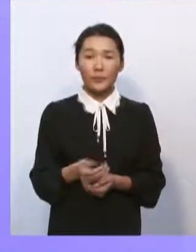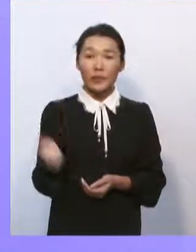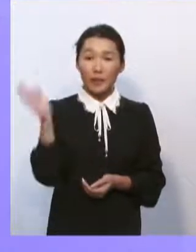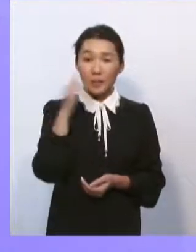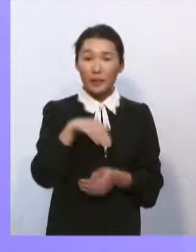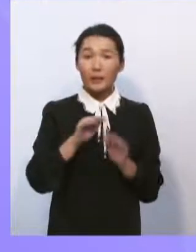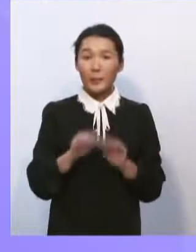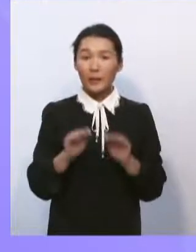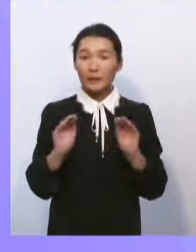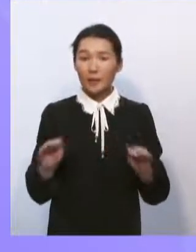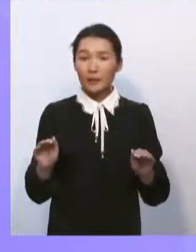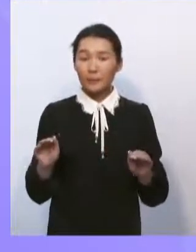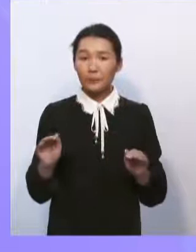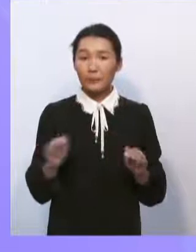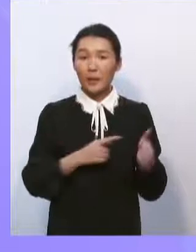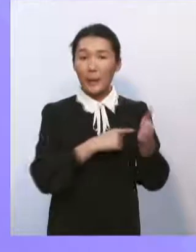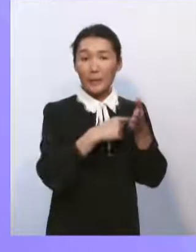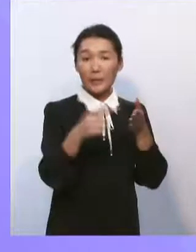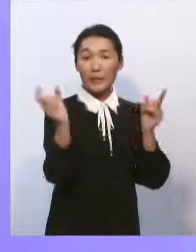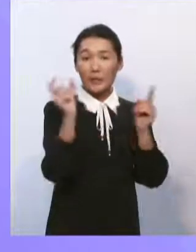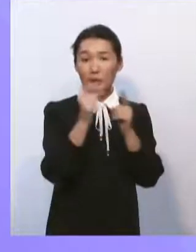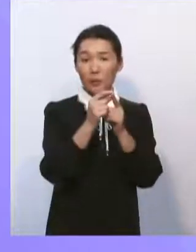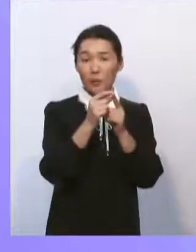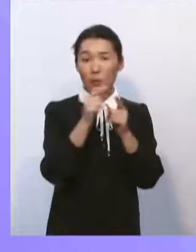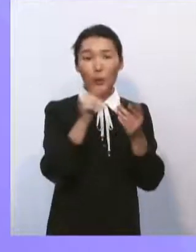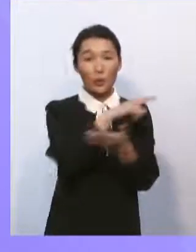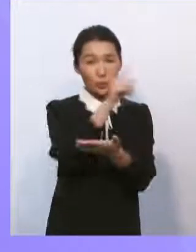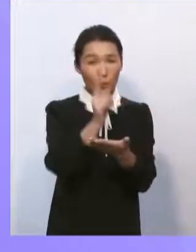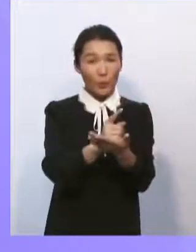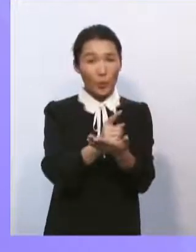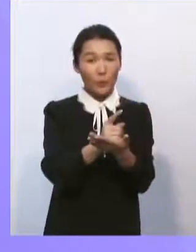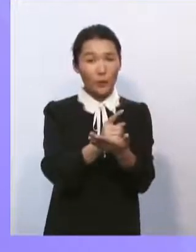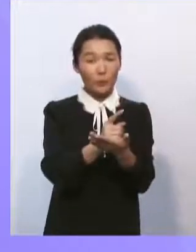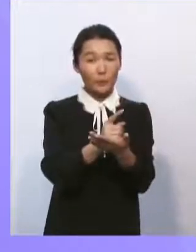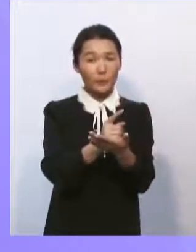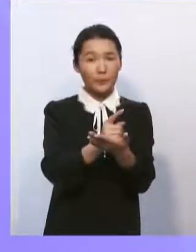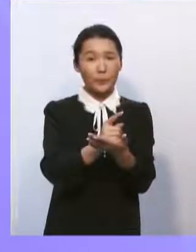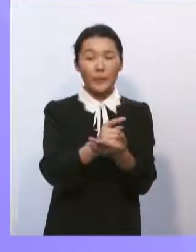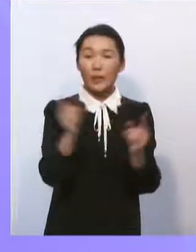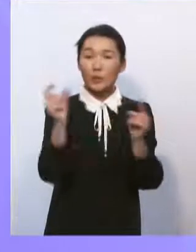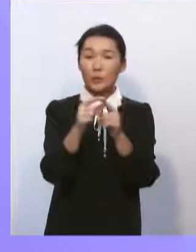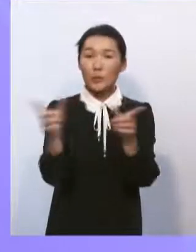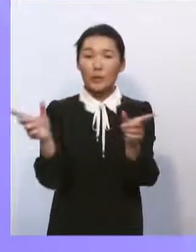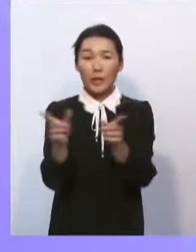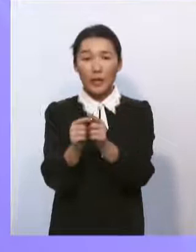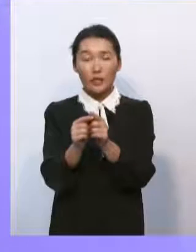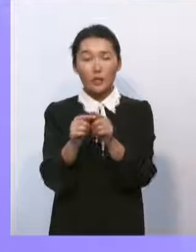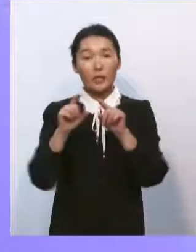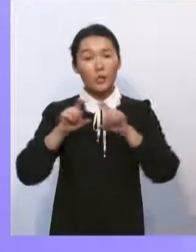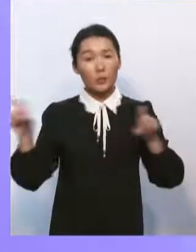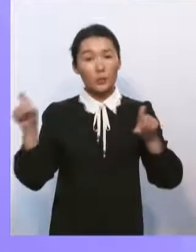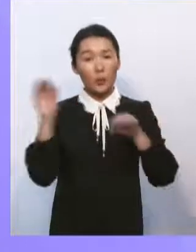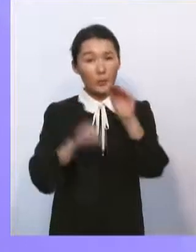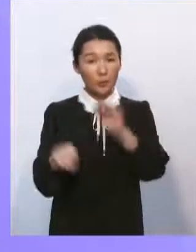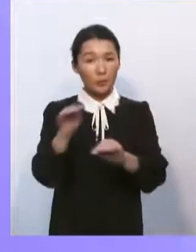Келгиле балдар, белгиленген сөздөргө суроо берүү аркылуу сөз айкашын сүйлөм түзүп